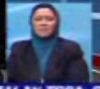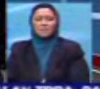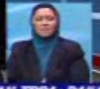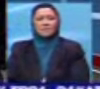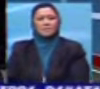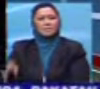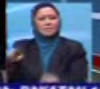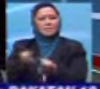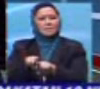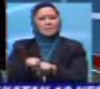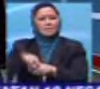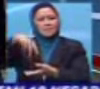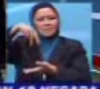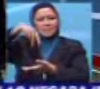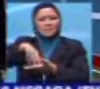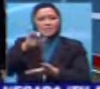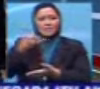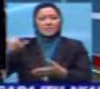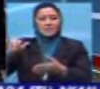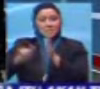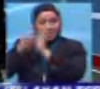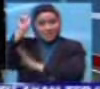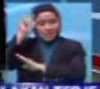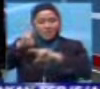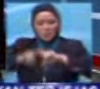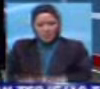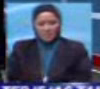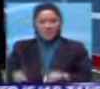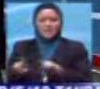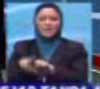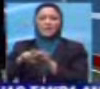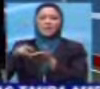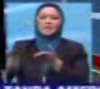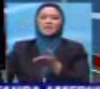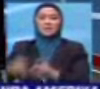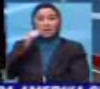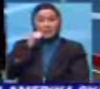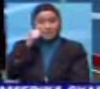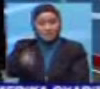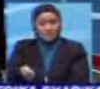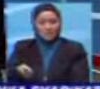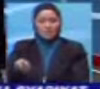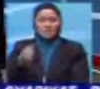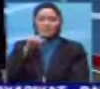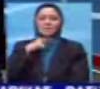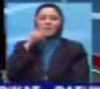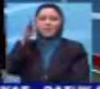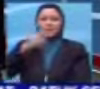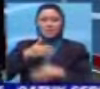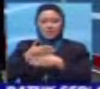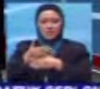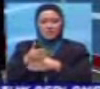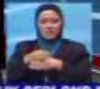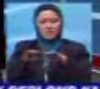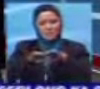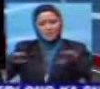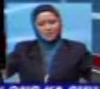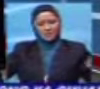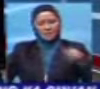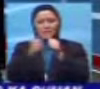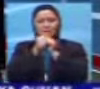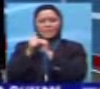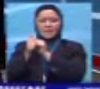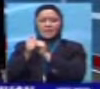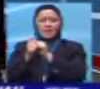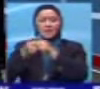Ibarat berdiri sama tinggi, duduk pun sama rendah. Esok, Muhammad Faiz Subri bakal berkongsi pentas bersama pemain dan